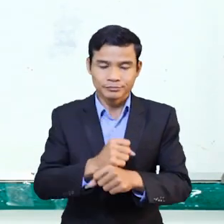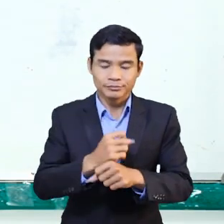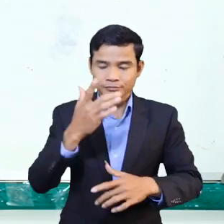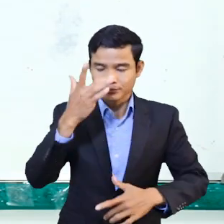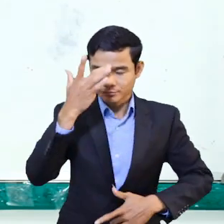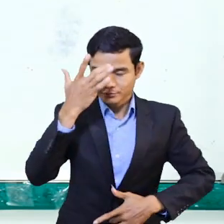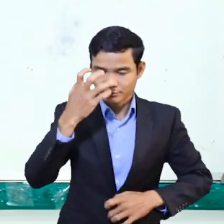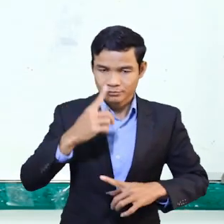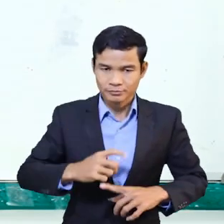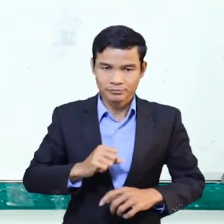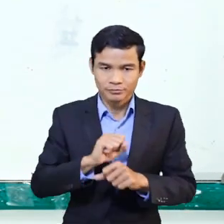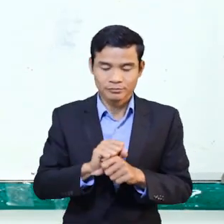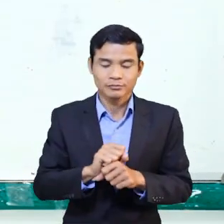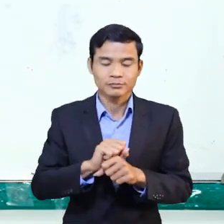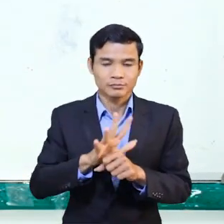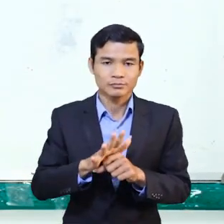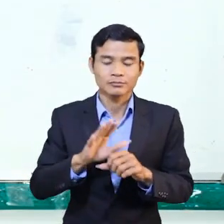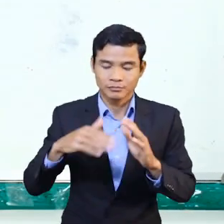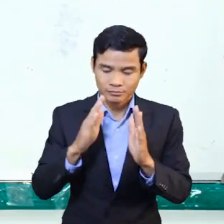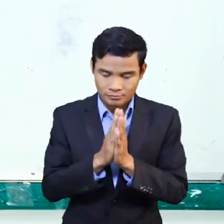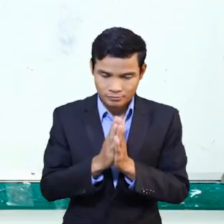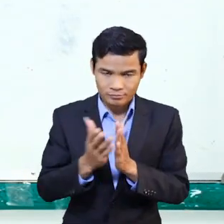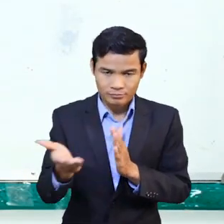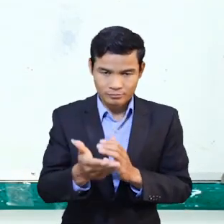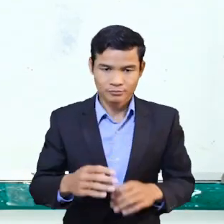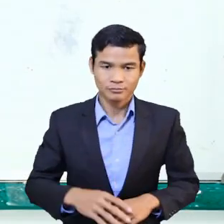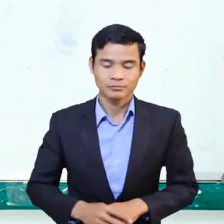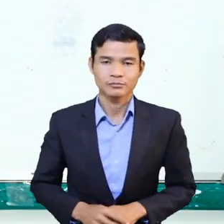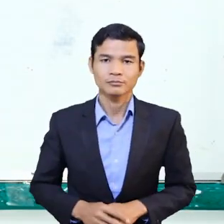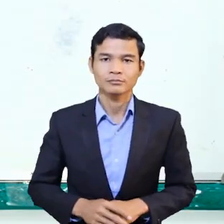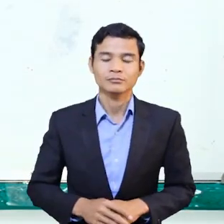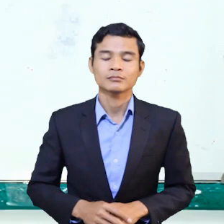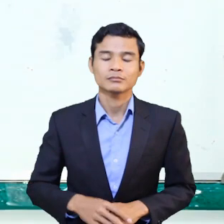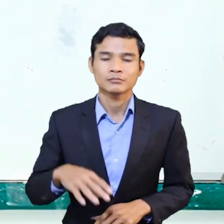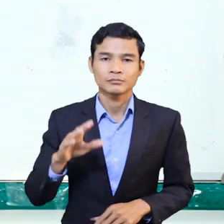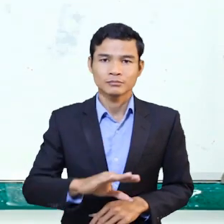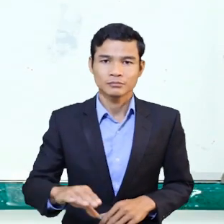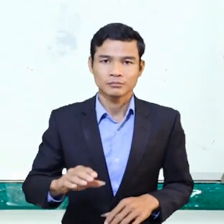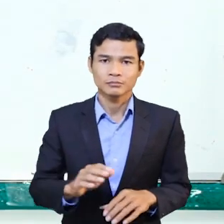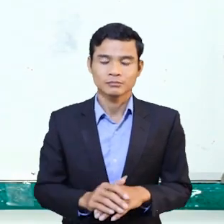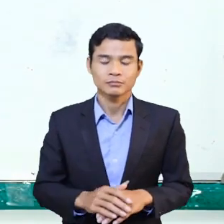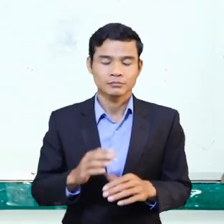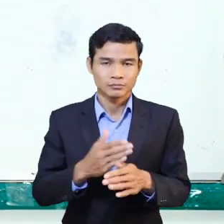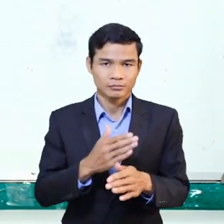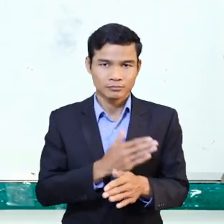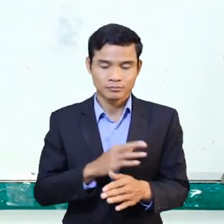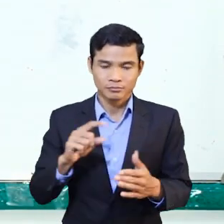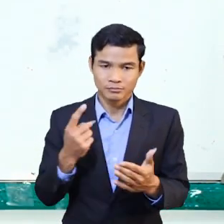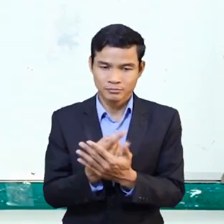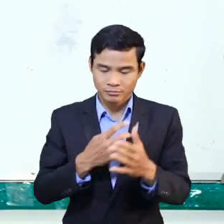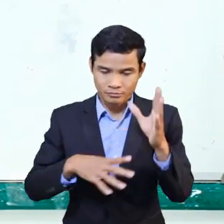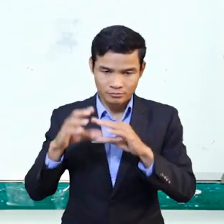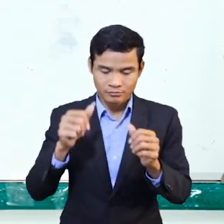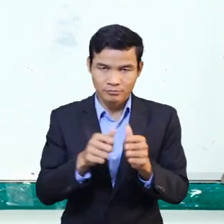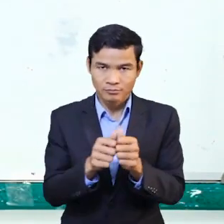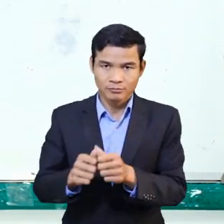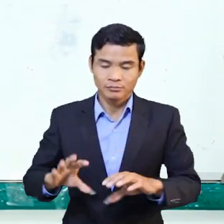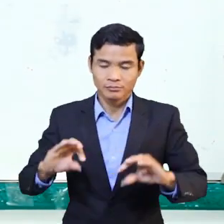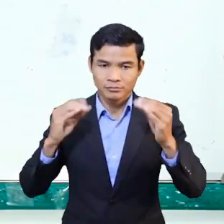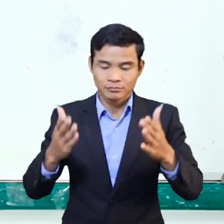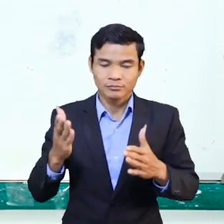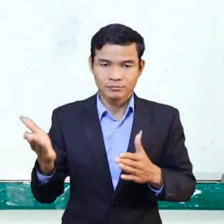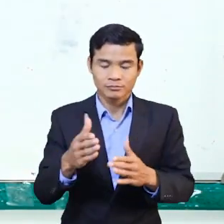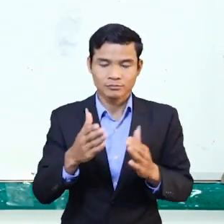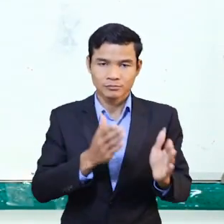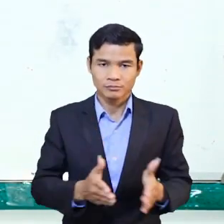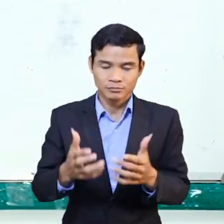bạm buồn. Chà, ớ con chán. Chà, con tặng ạc nế. Chà, mốt nâng con chô rùm riêng chì muối nạ cổ. Chà, con trời tìm